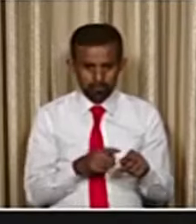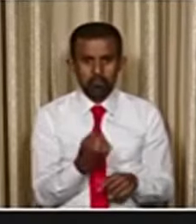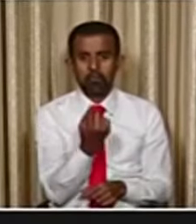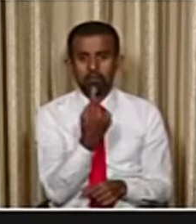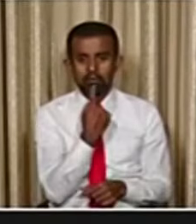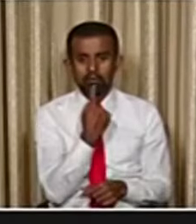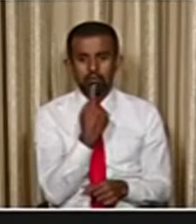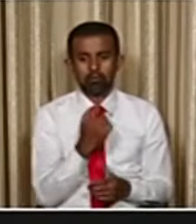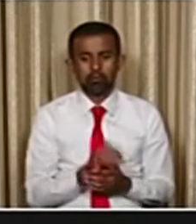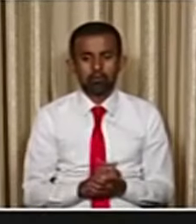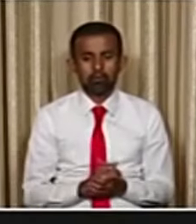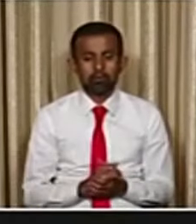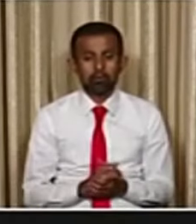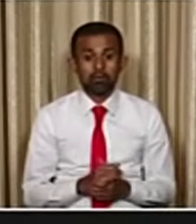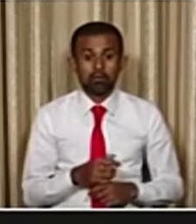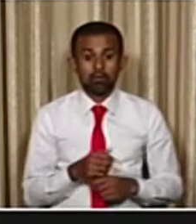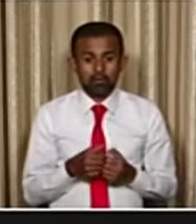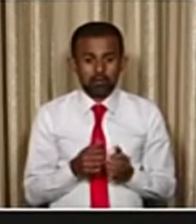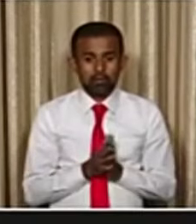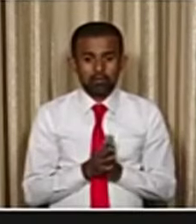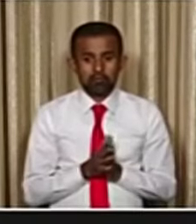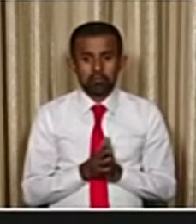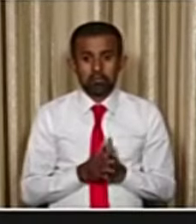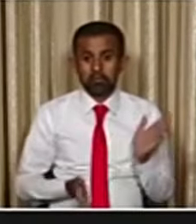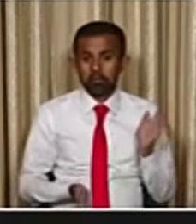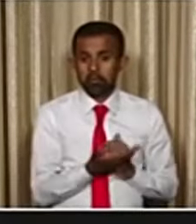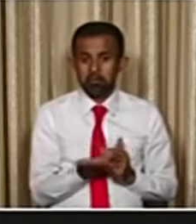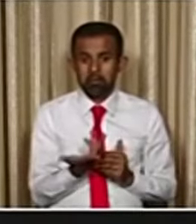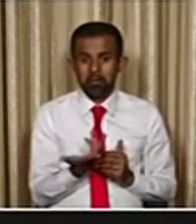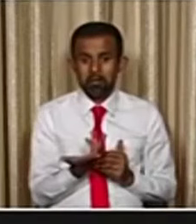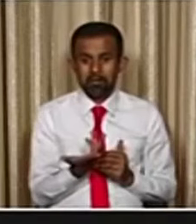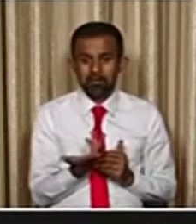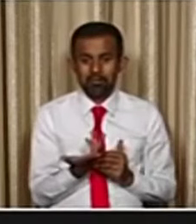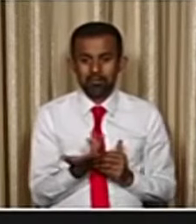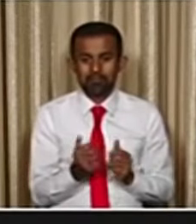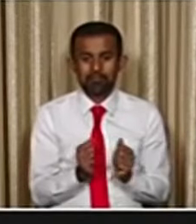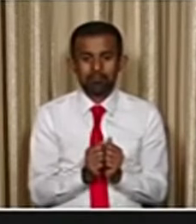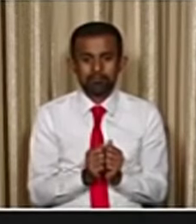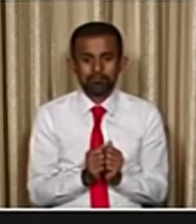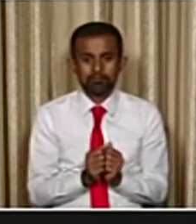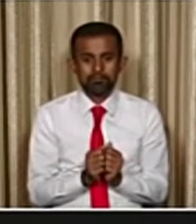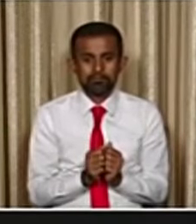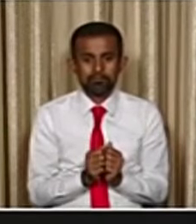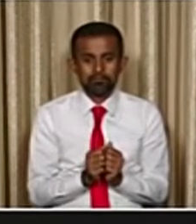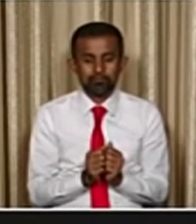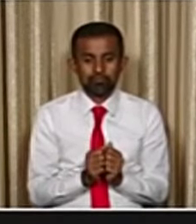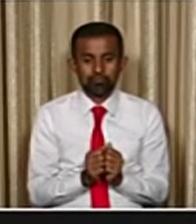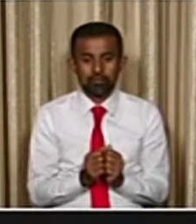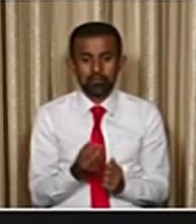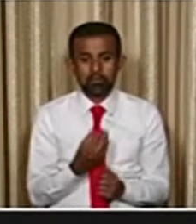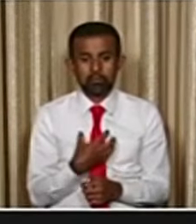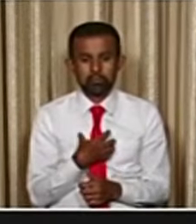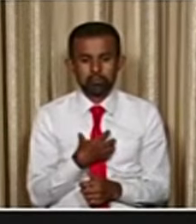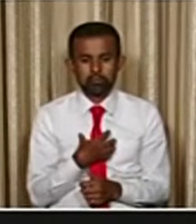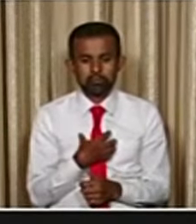එහෙම තමයි ප්‍රකාශ කරේ. දැන් තමන්ට අත ගහන්න බැරි වෙච්ච මල් වට්ටියට අත ගහන නොලැබීමේ